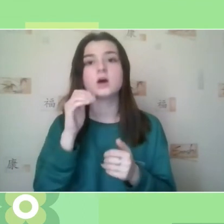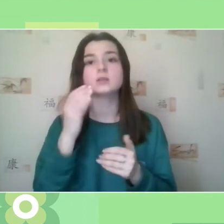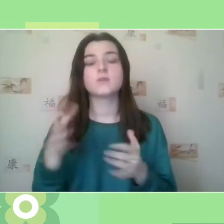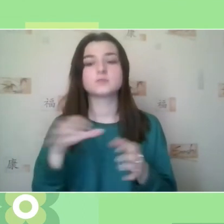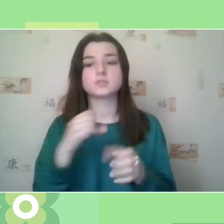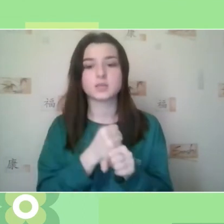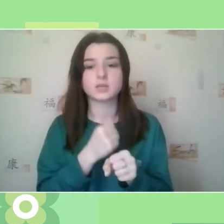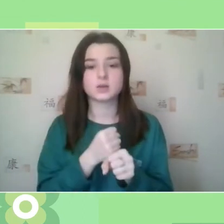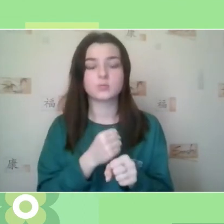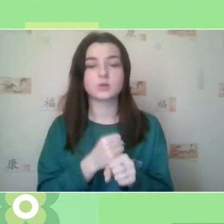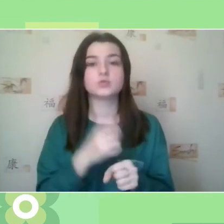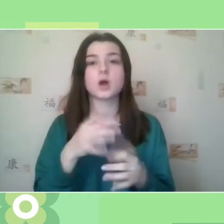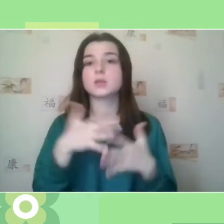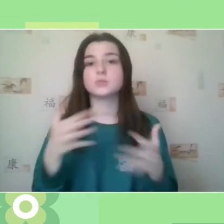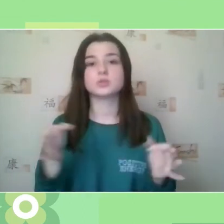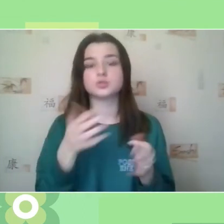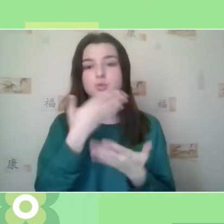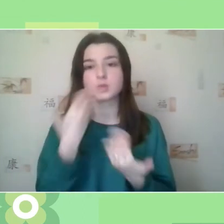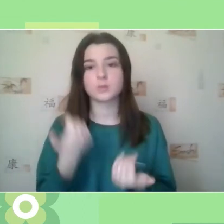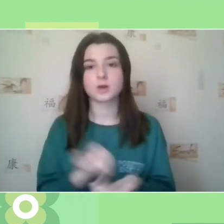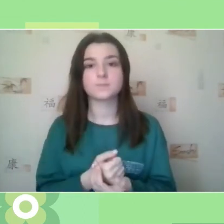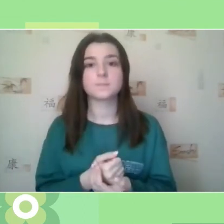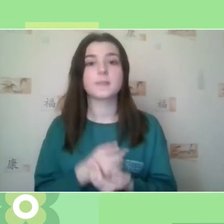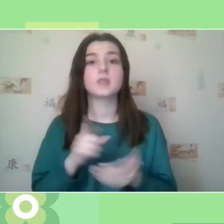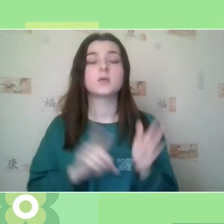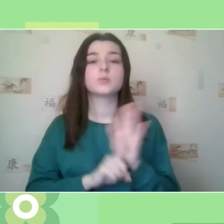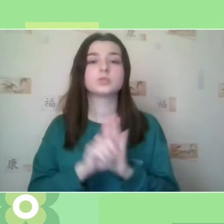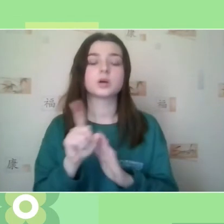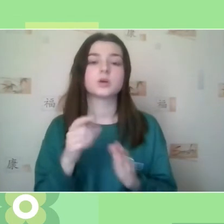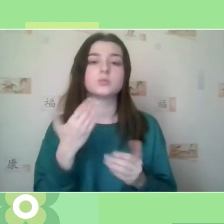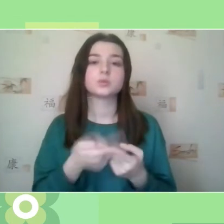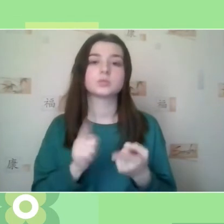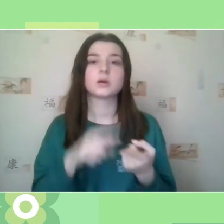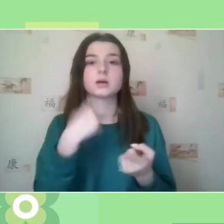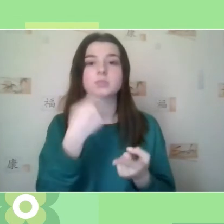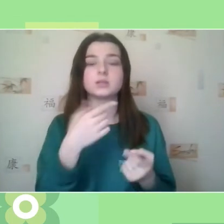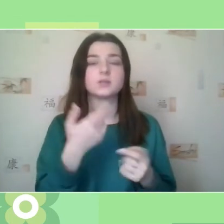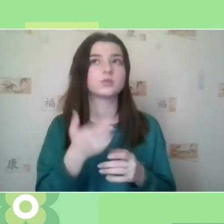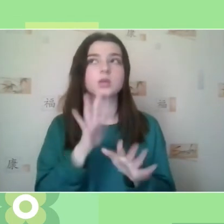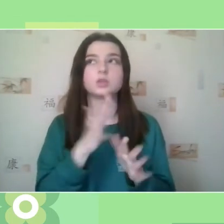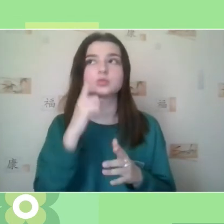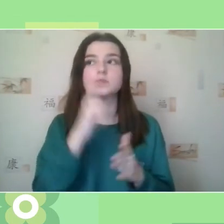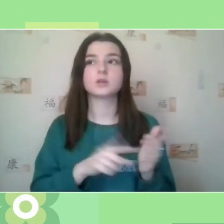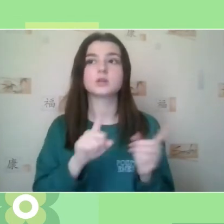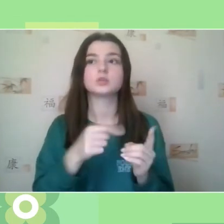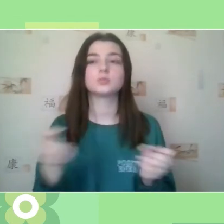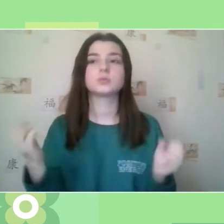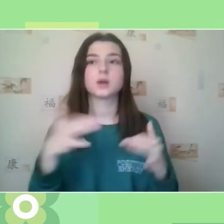є, але більше нічого не можна. І ми почали про це говорити. Я, чесно, ну, не дуже вірила, що ми зберемо прям